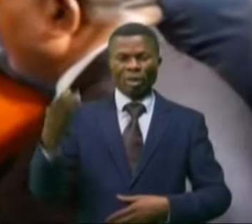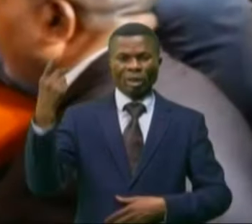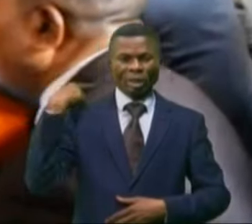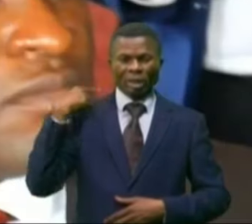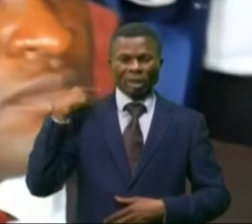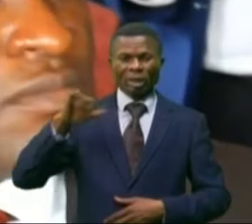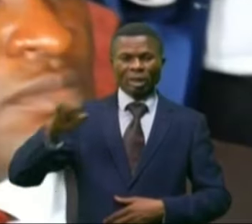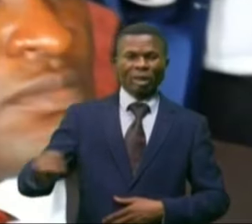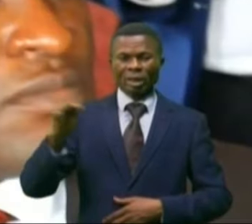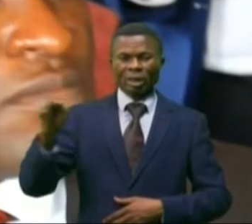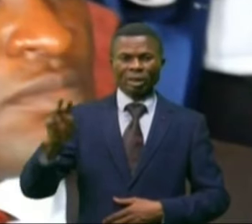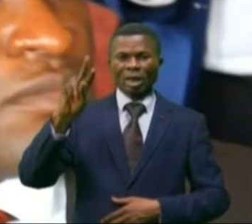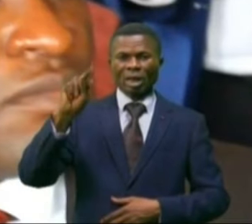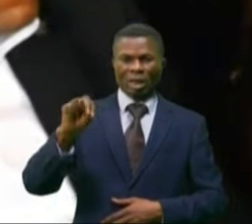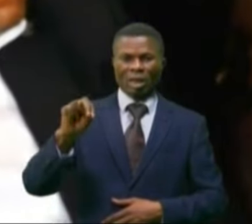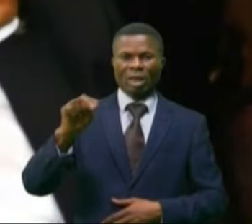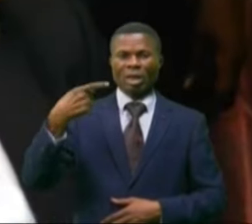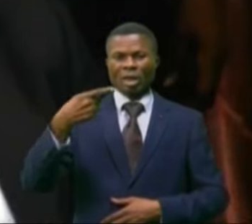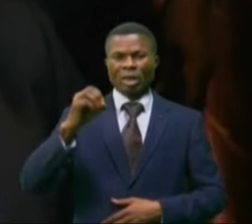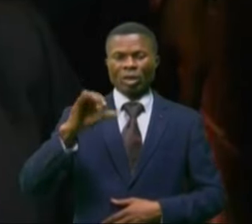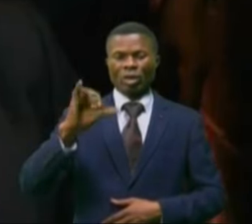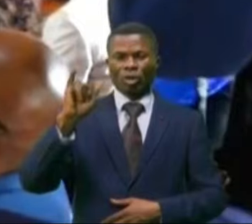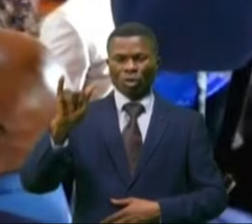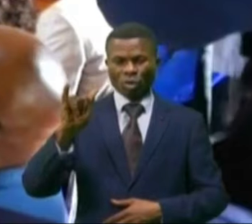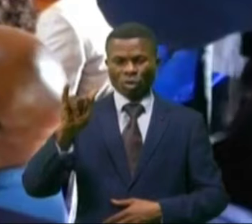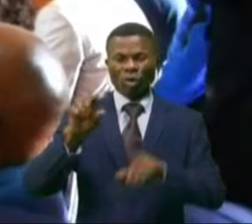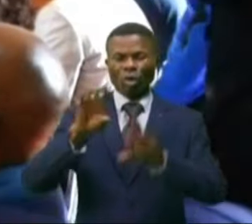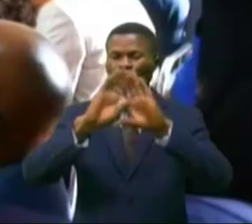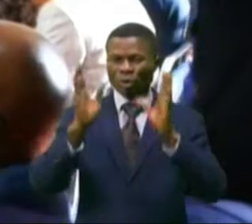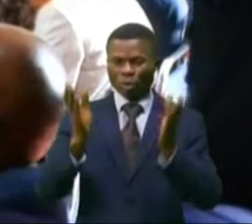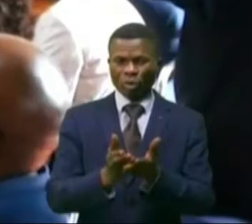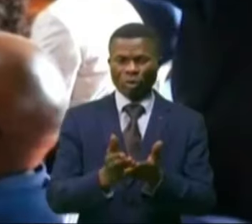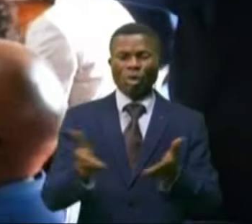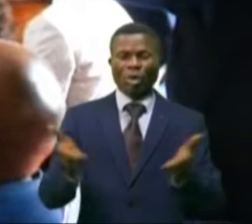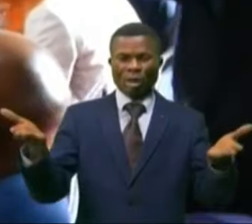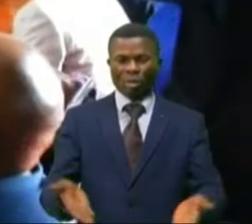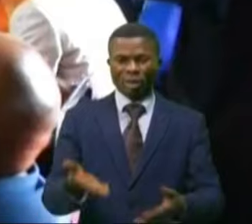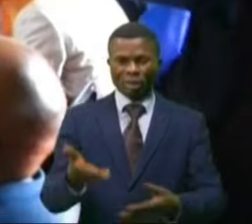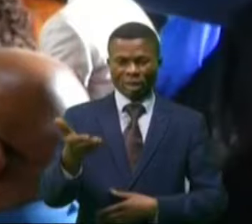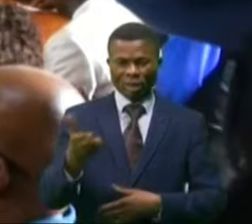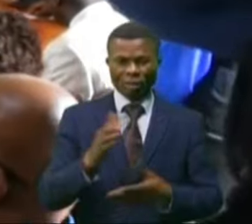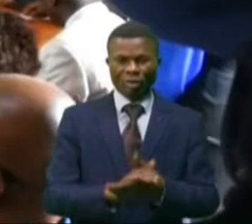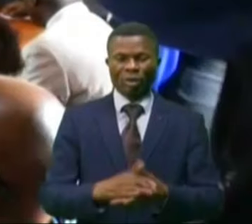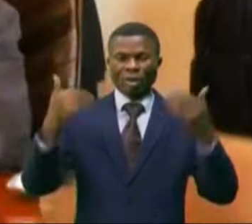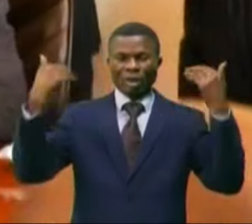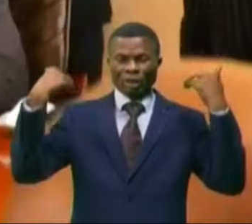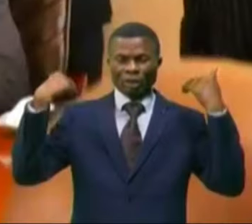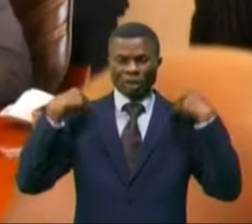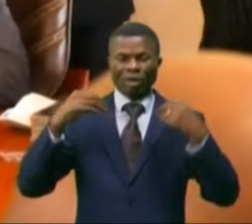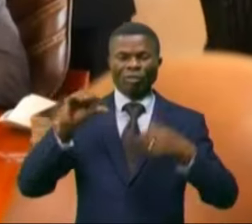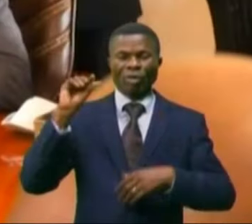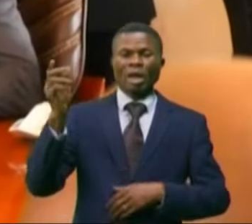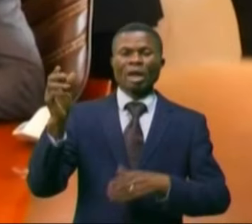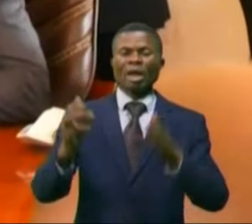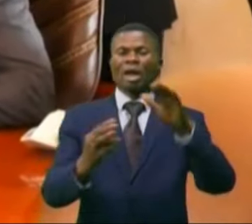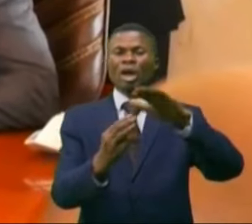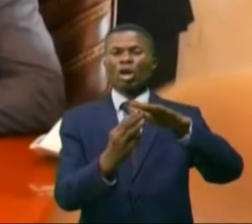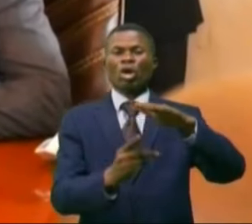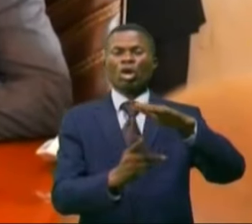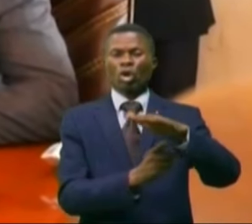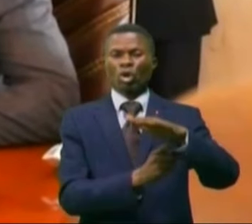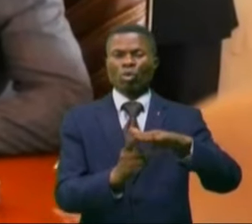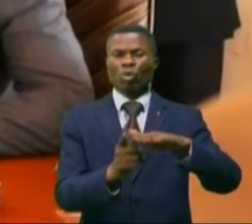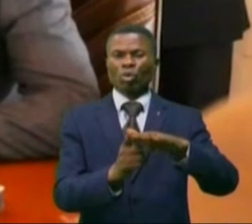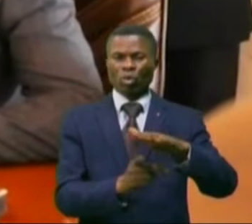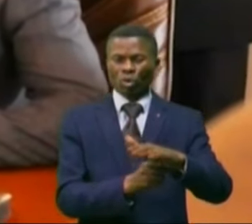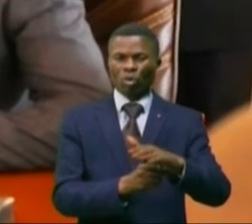Goy, Hermé Itina, Tade Mambou, tous étaient visibles. Le nouveau chef de l'exécutif du Kwango prendre la rigueur,